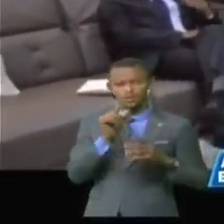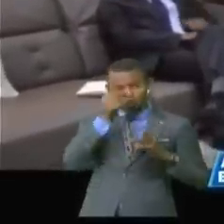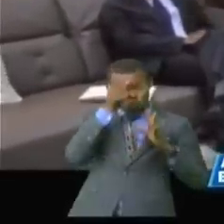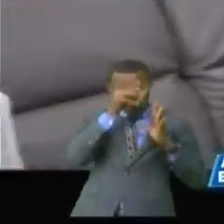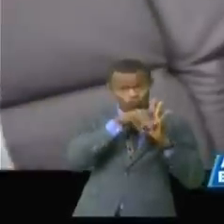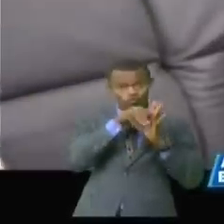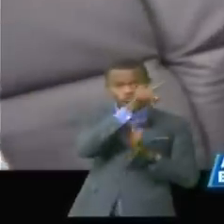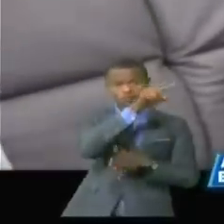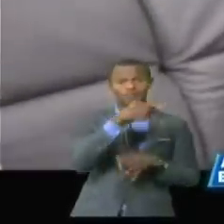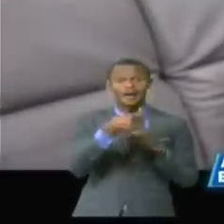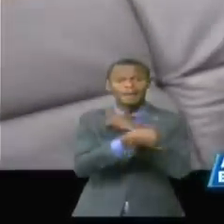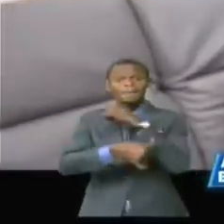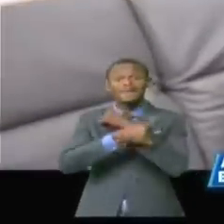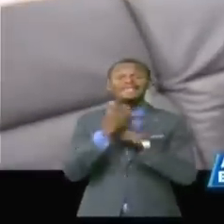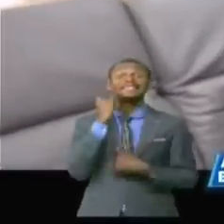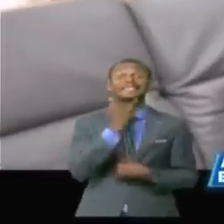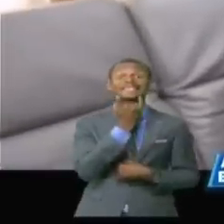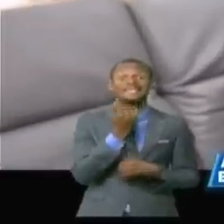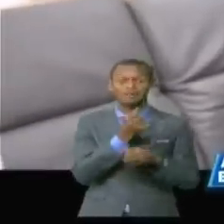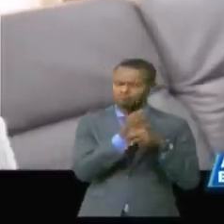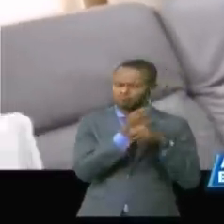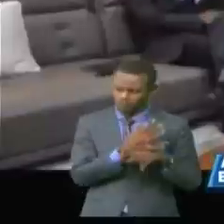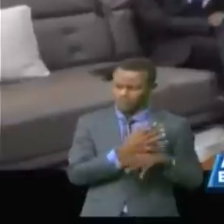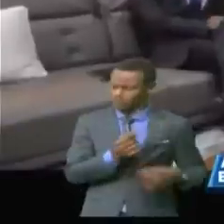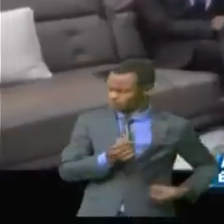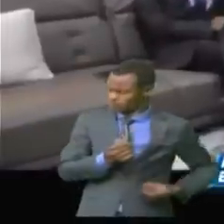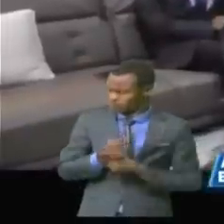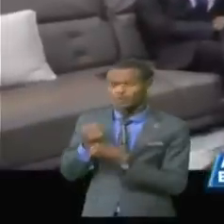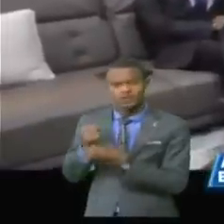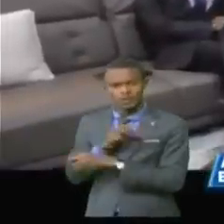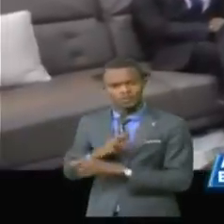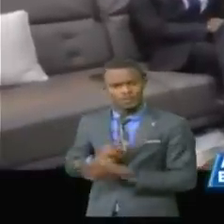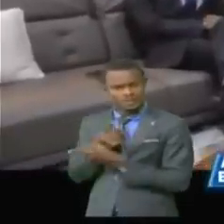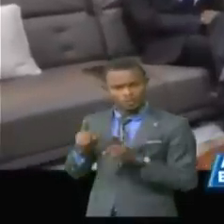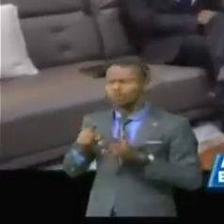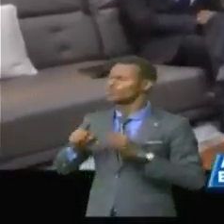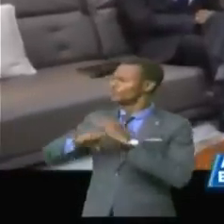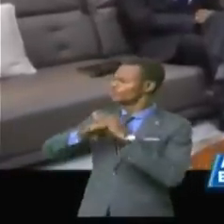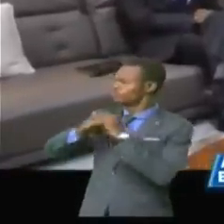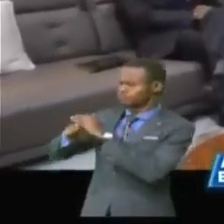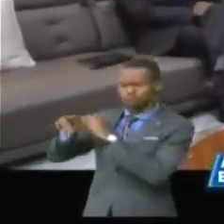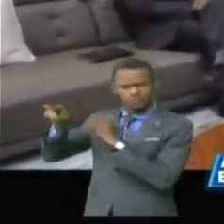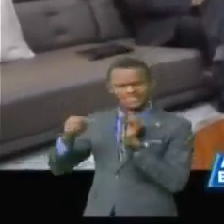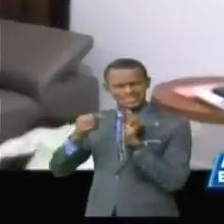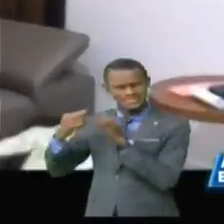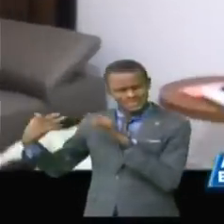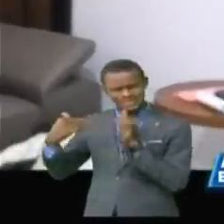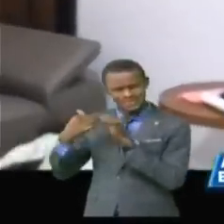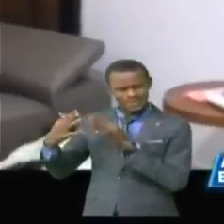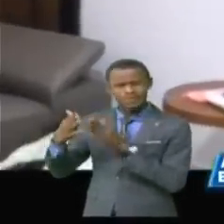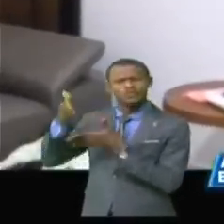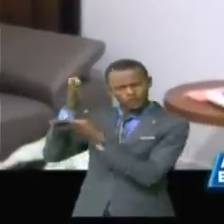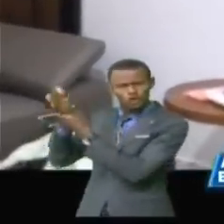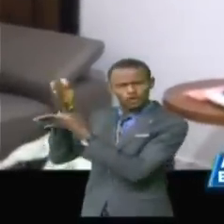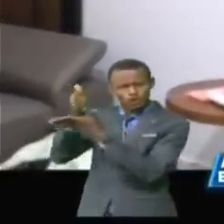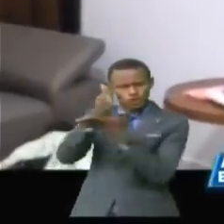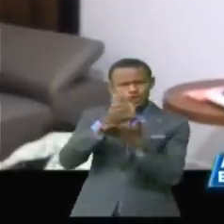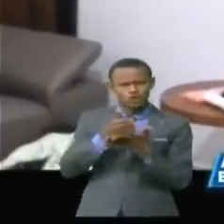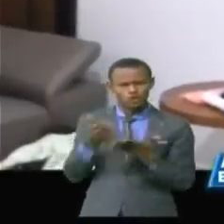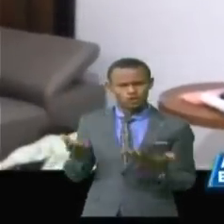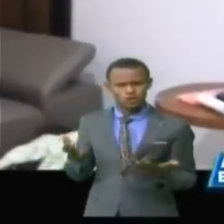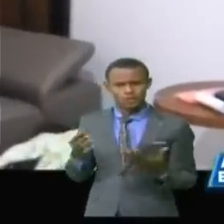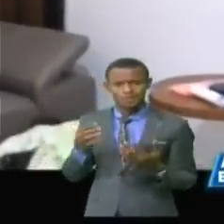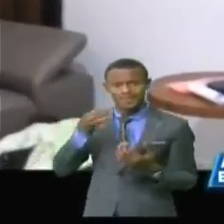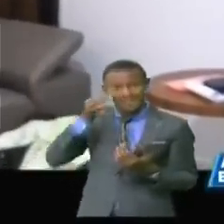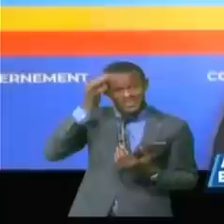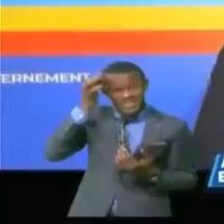RDC dans ses efforts à sécuriser la partie est de la République en mettant hors d'état de nuire le